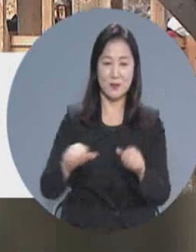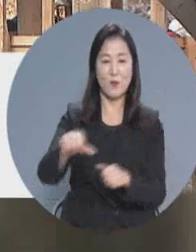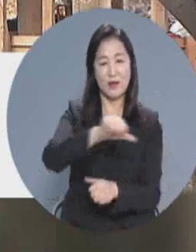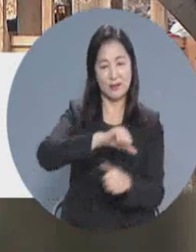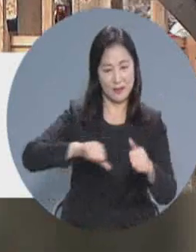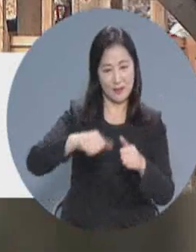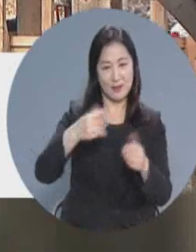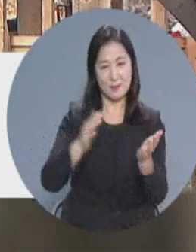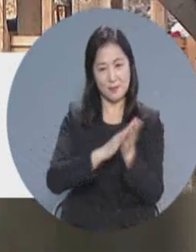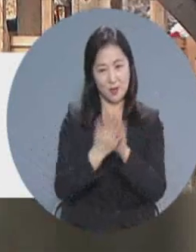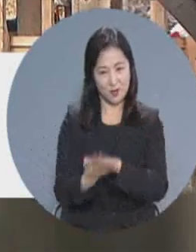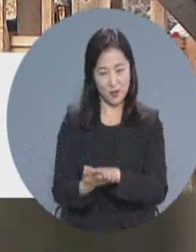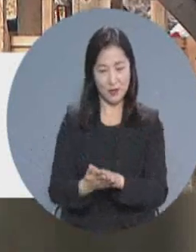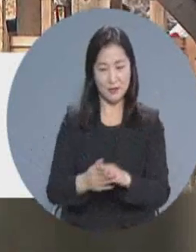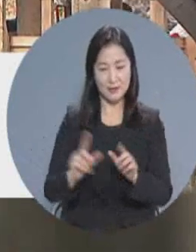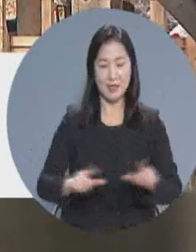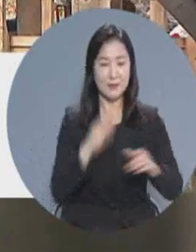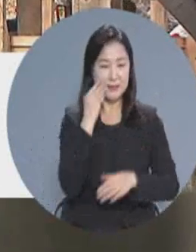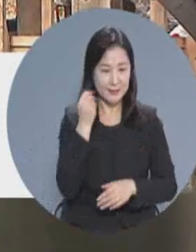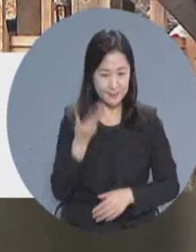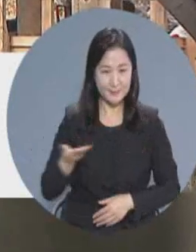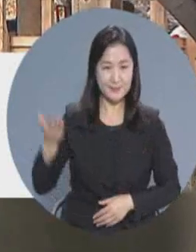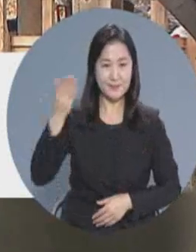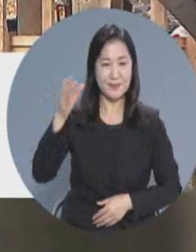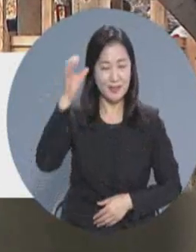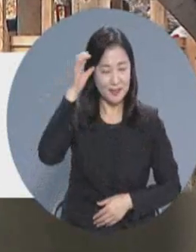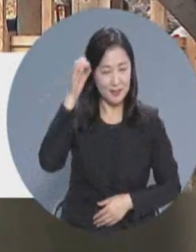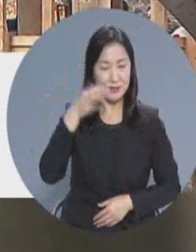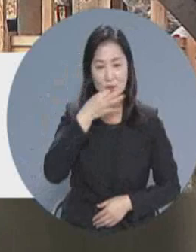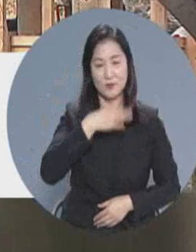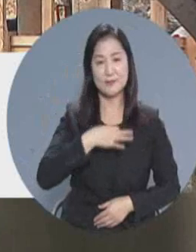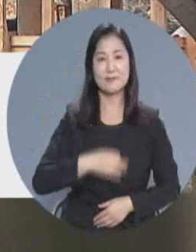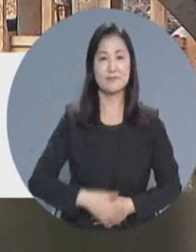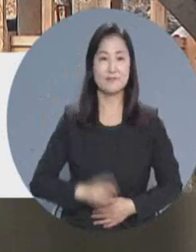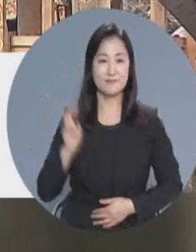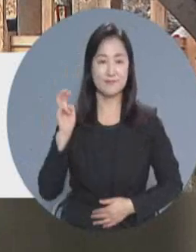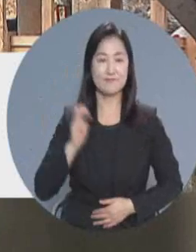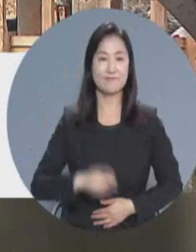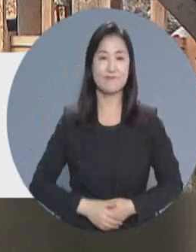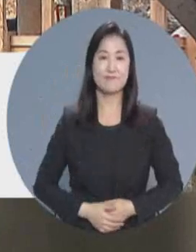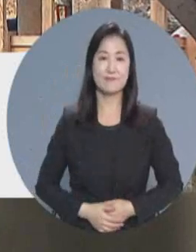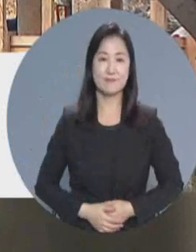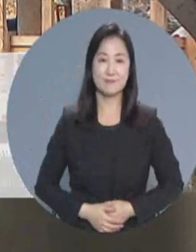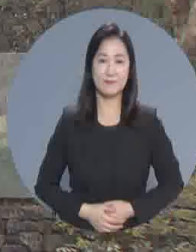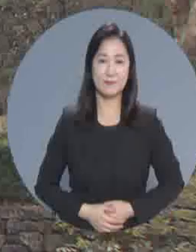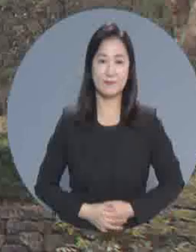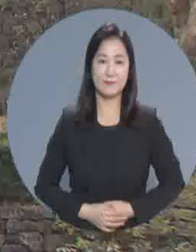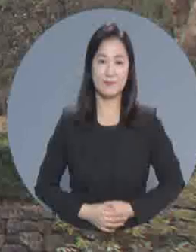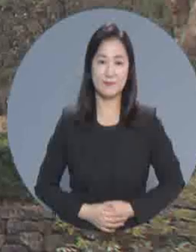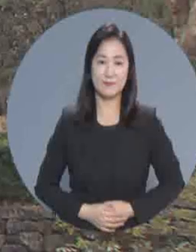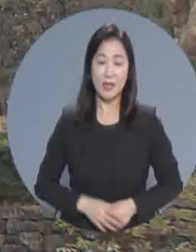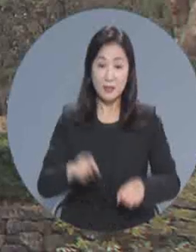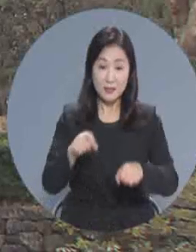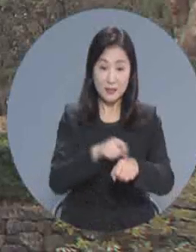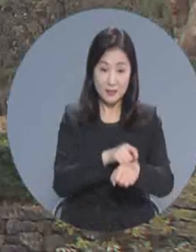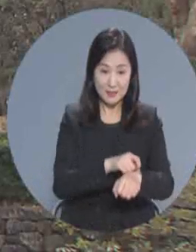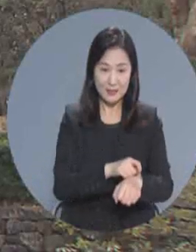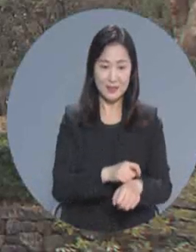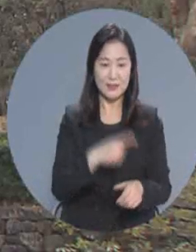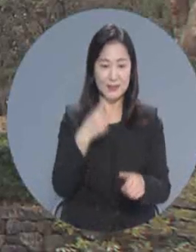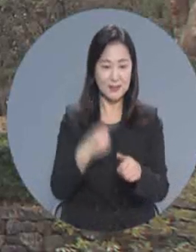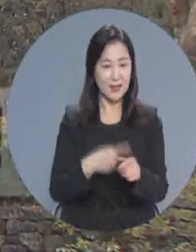개선과 삶의 질 향상에 크게 좀 기여할 것으로 저희들은 좀 기대하고 있습니다. 특히